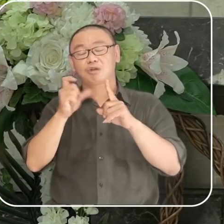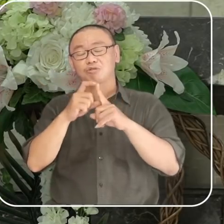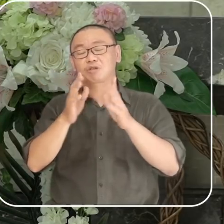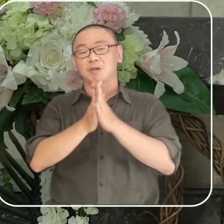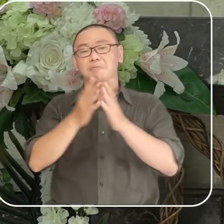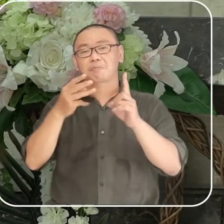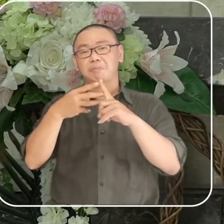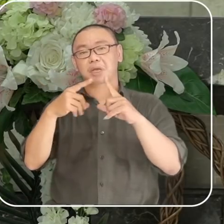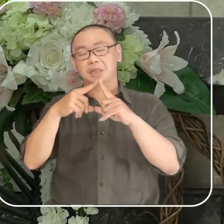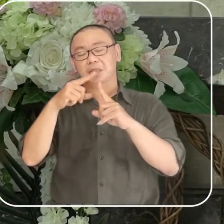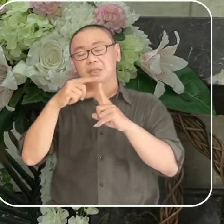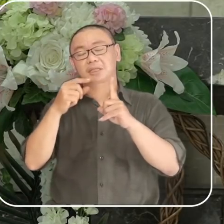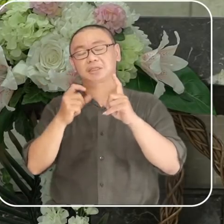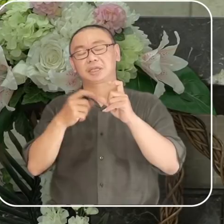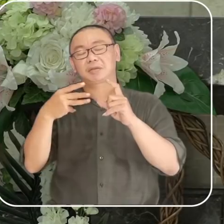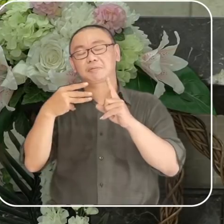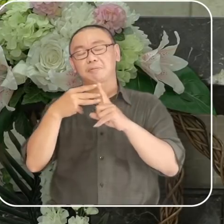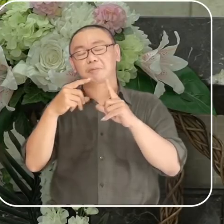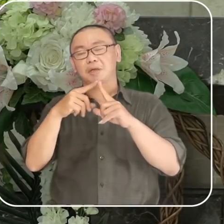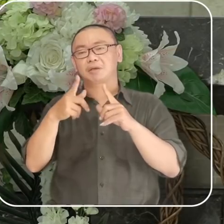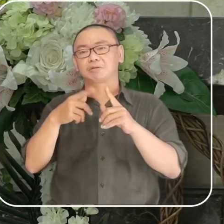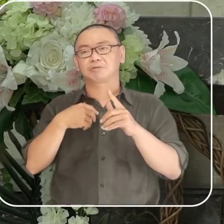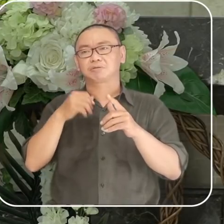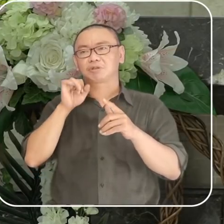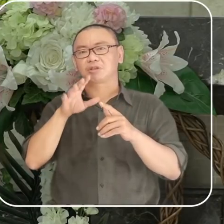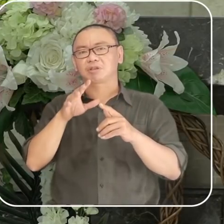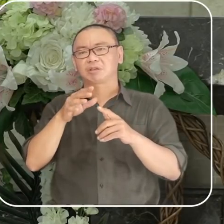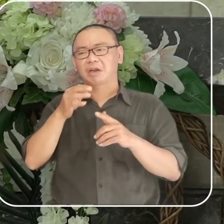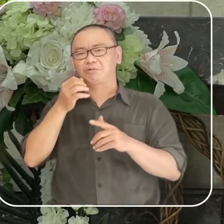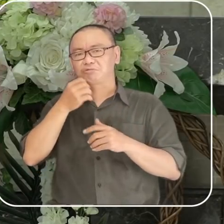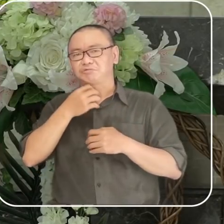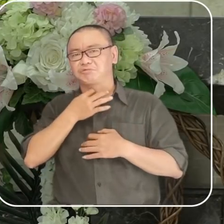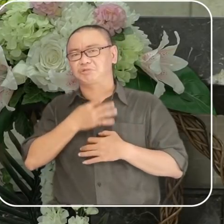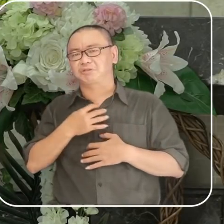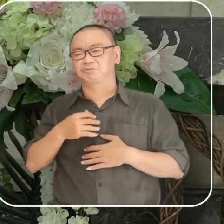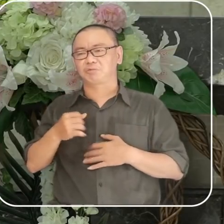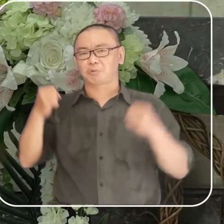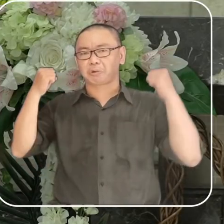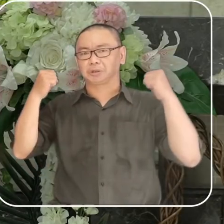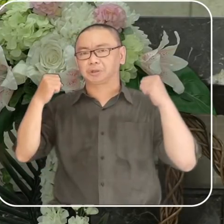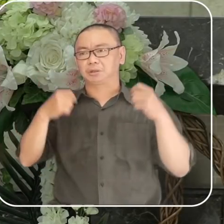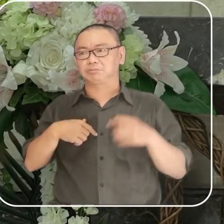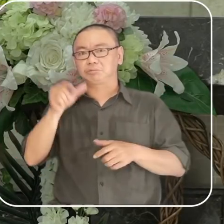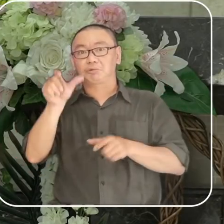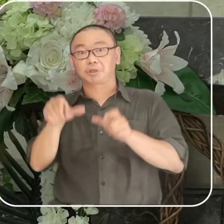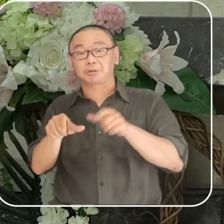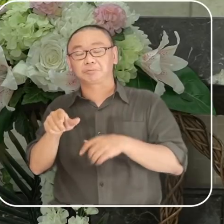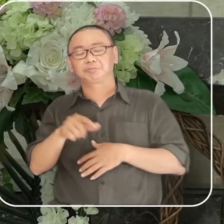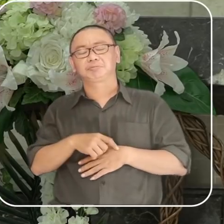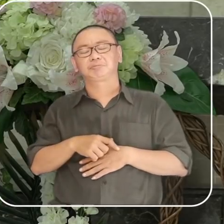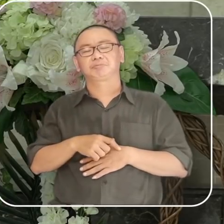real, yang nyata, yang menyatakan kerakusan kekuasaan seseorang, yang